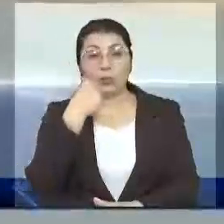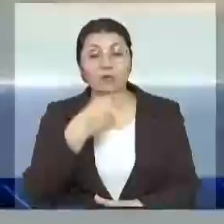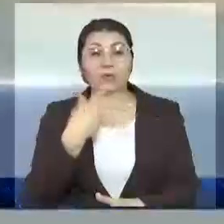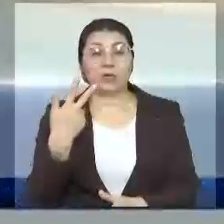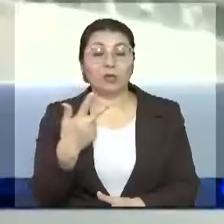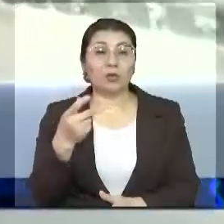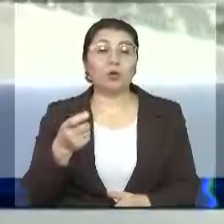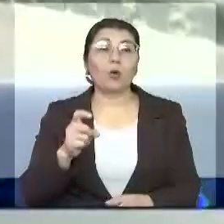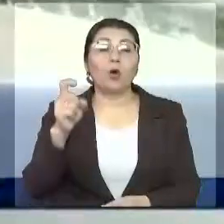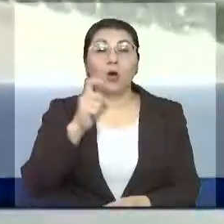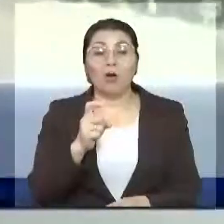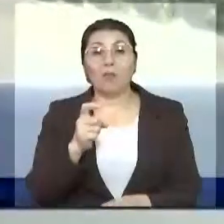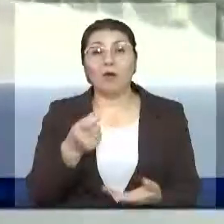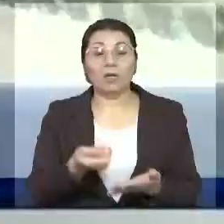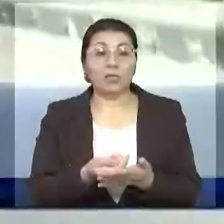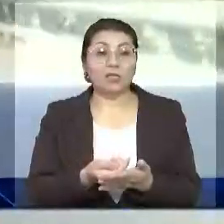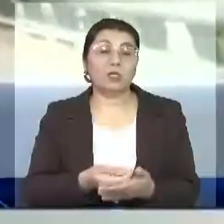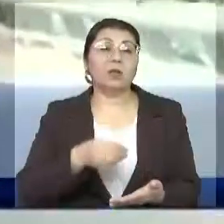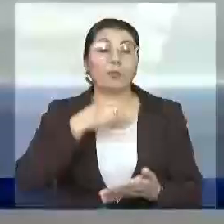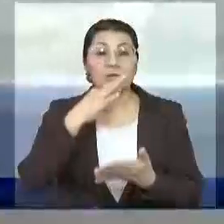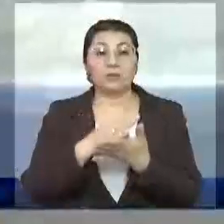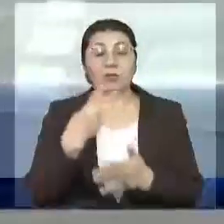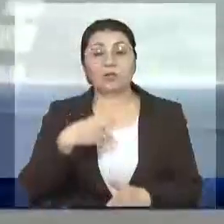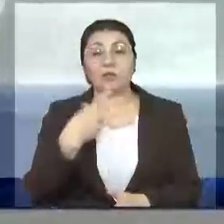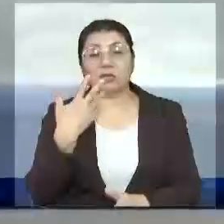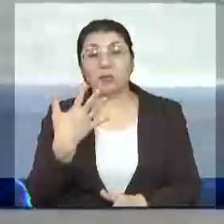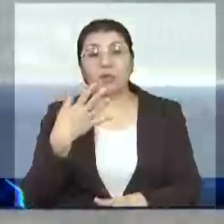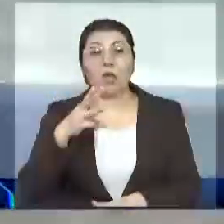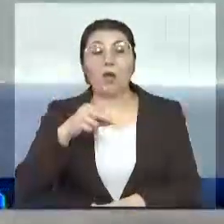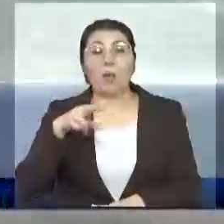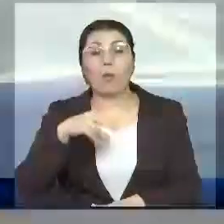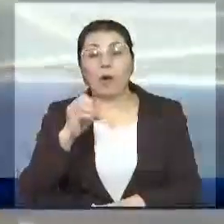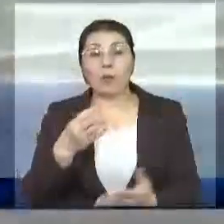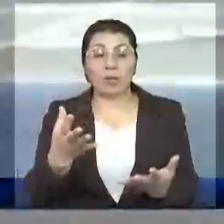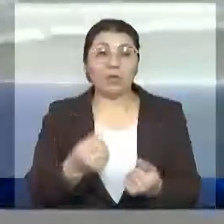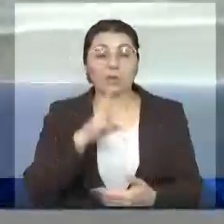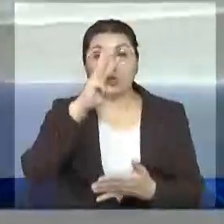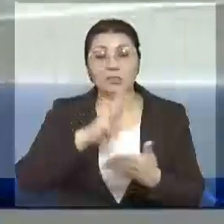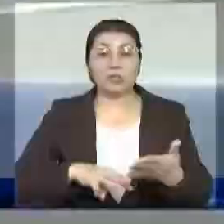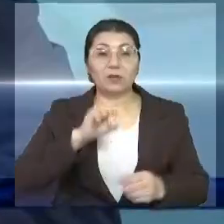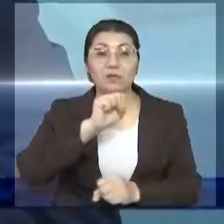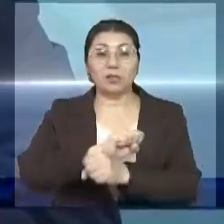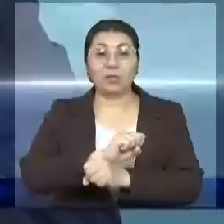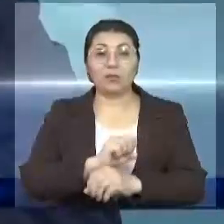к административной ответственности. Более 25 мопедов одворены на штрафстоянку.